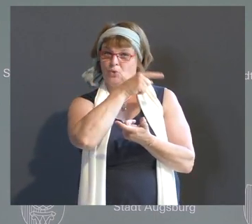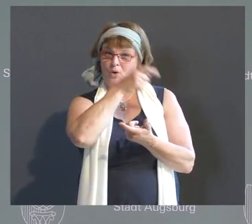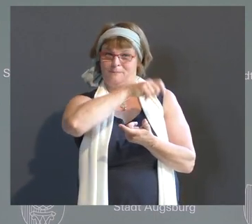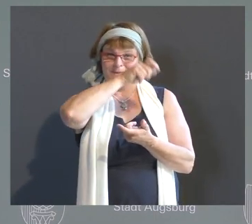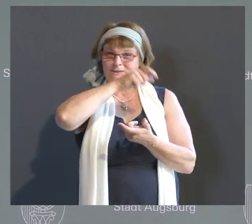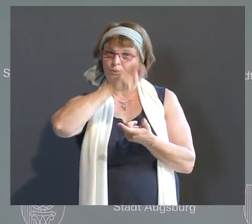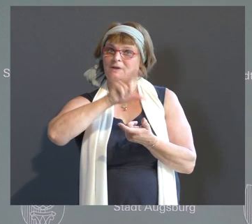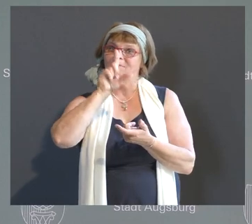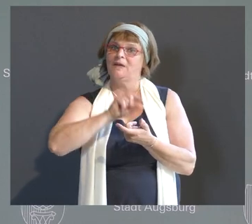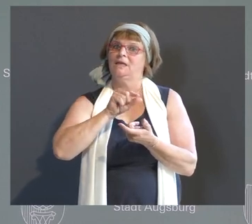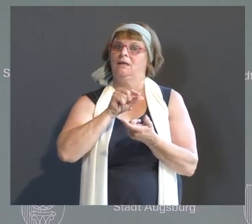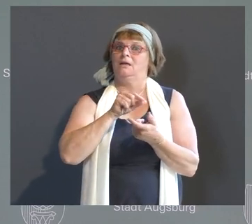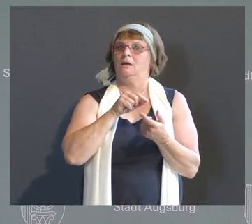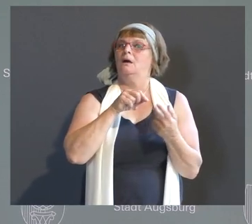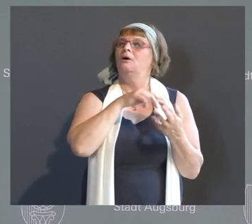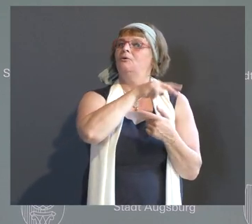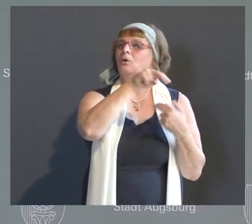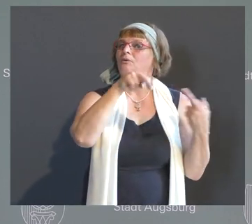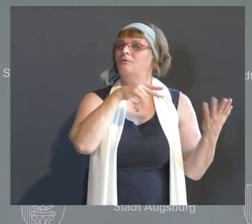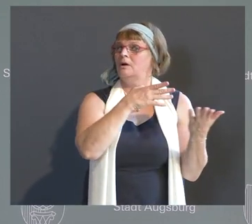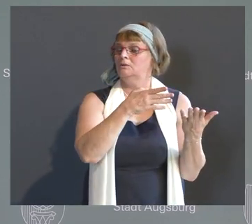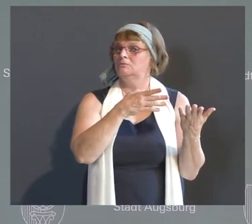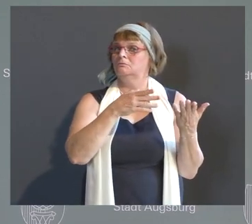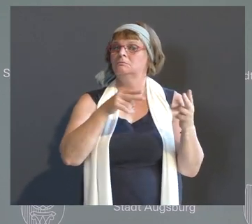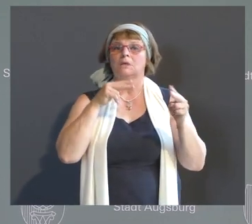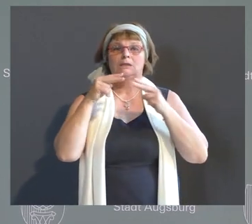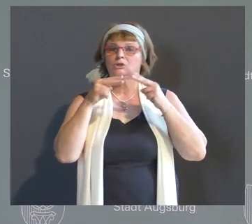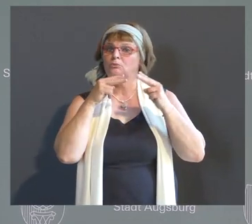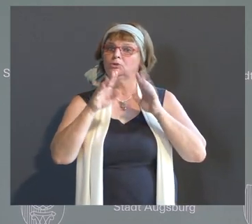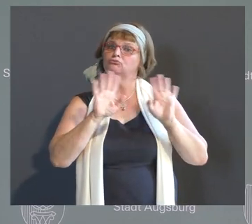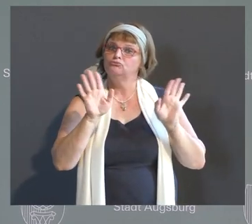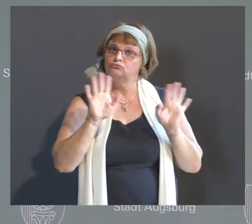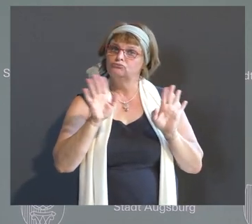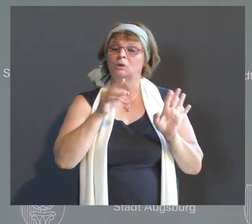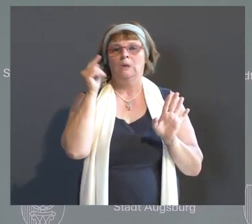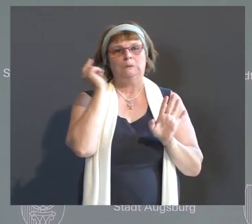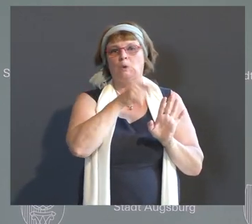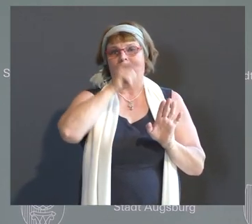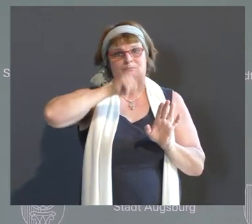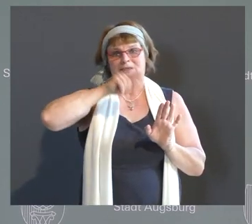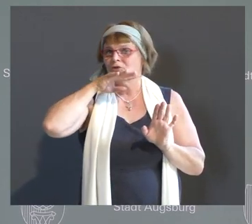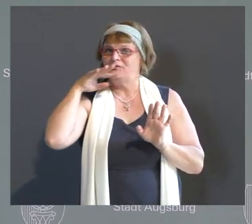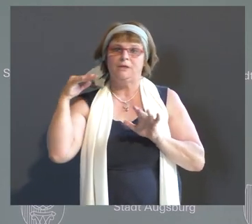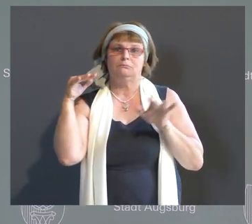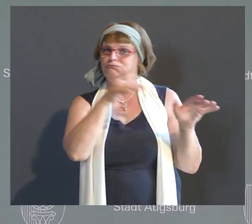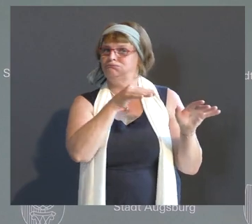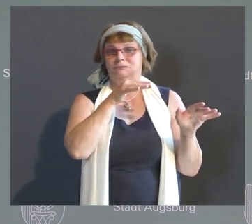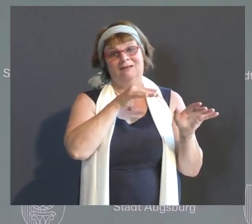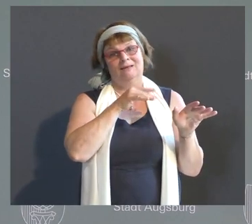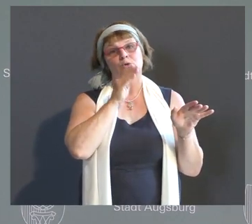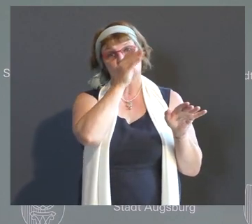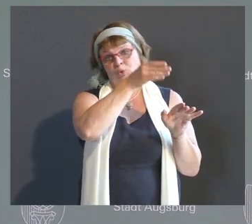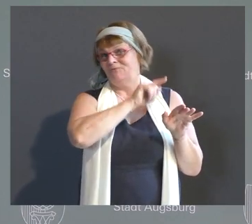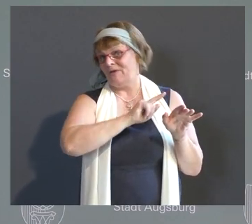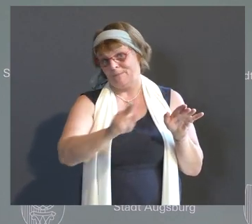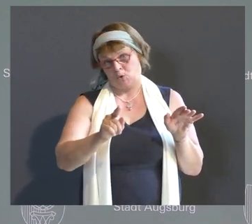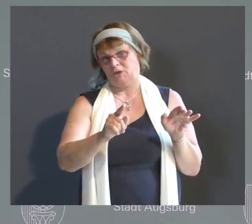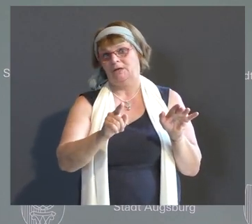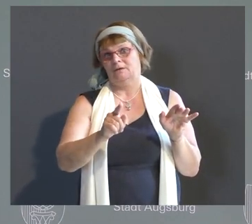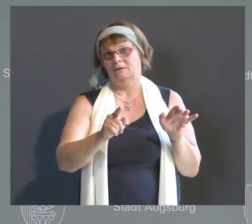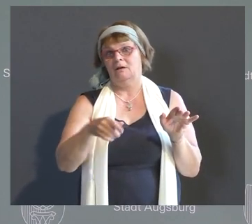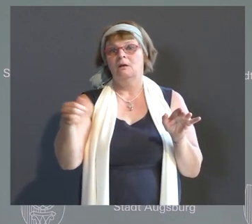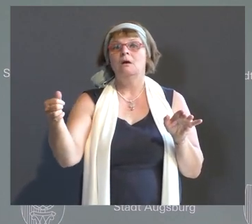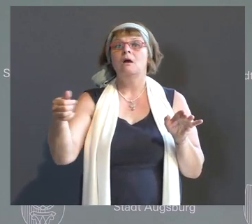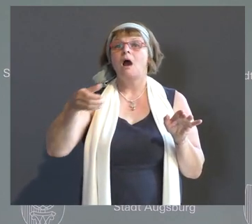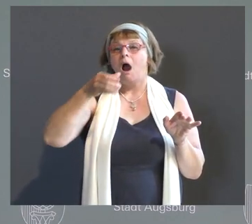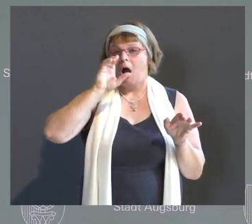aufhalten, Außengastronomie ausgenommen, sodass es eben nicht mehr zu Menschenansammlungen kommt. Wir werden ein Alkoholverkaufsverbot,